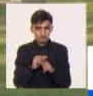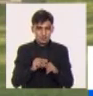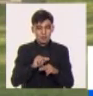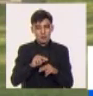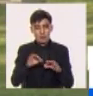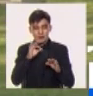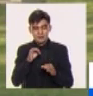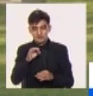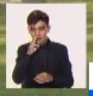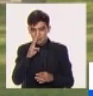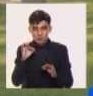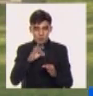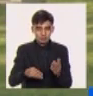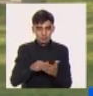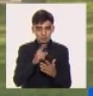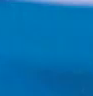компенсировать потерю доходов не будут.